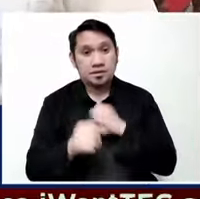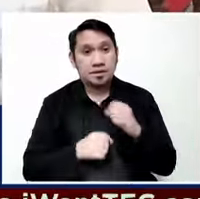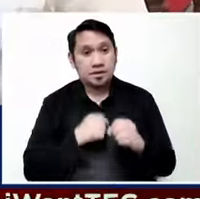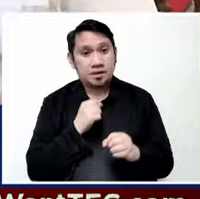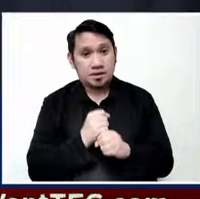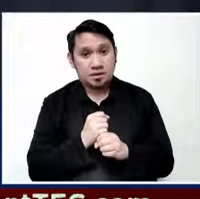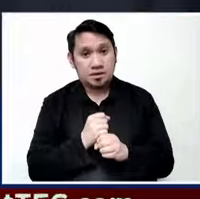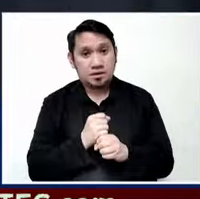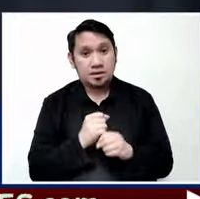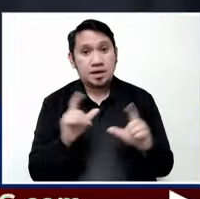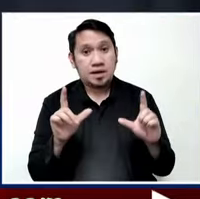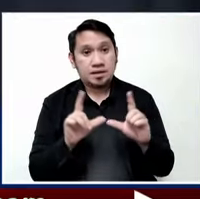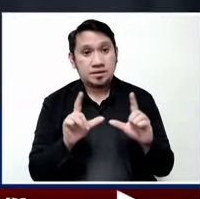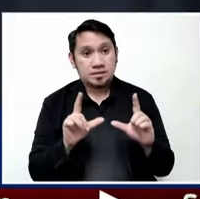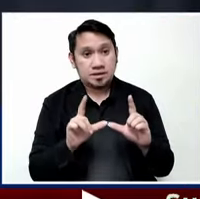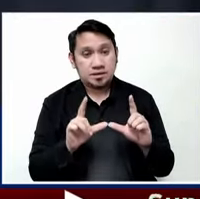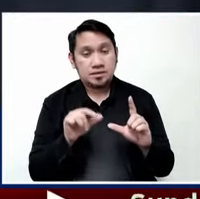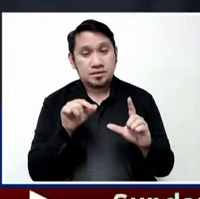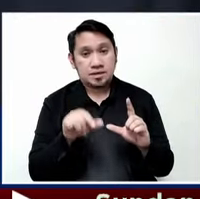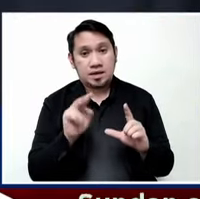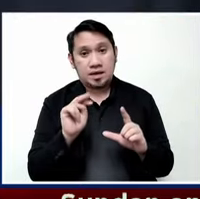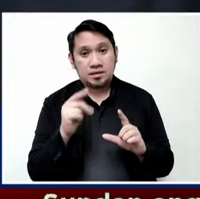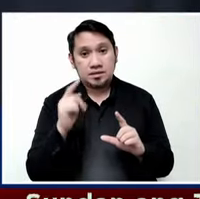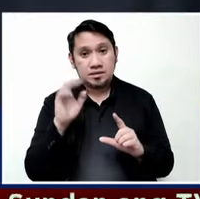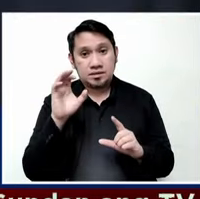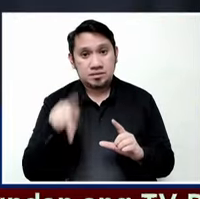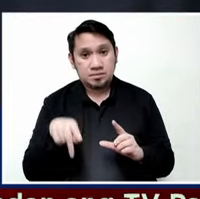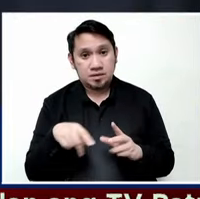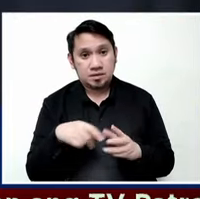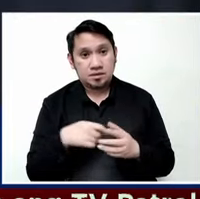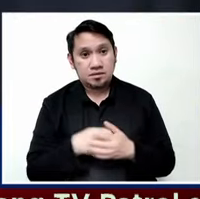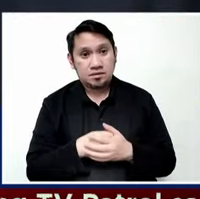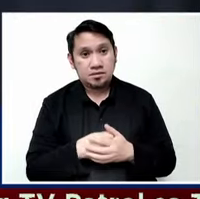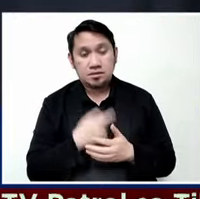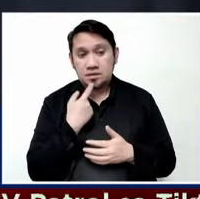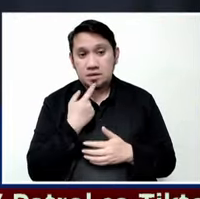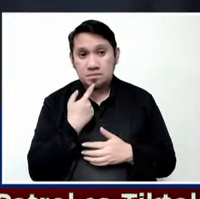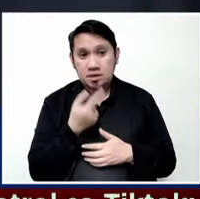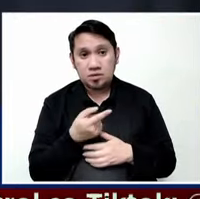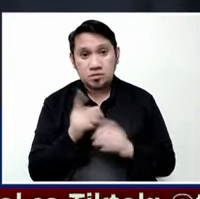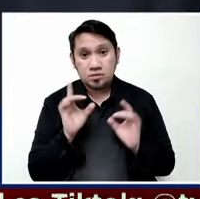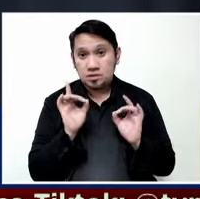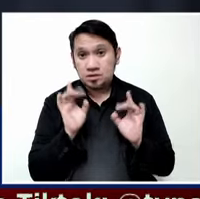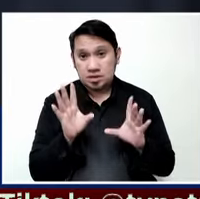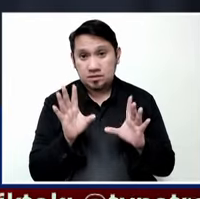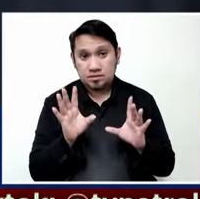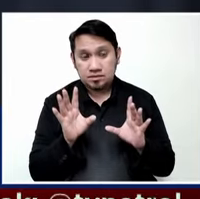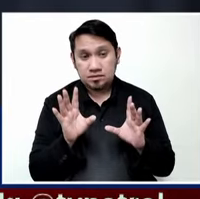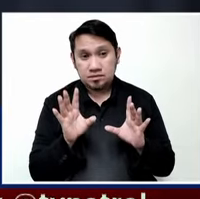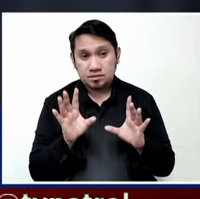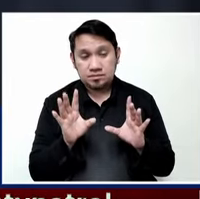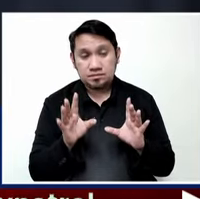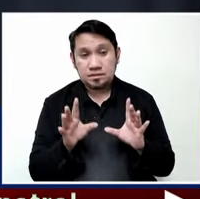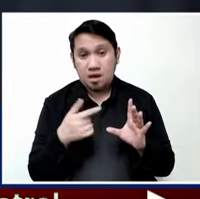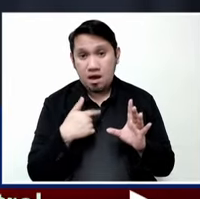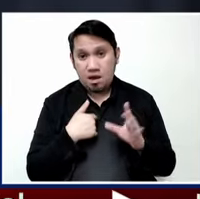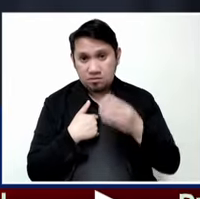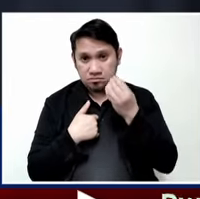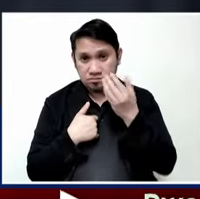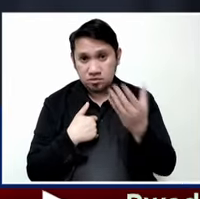NGCP. I told him yung possible security risk at sinabi ko sa kanya yung mga recommendations